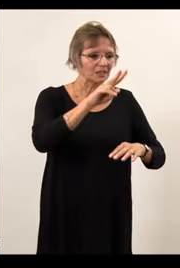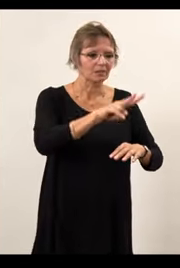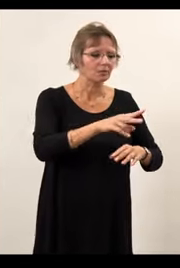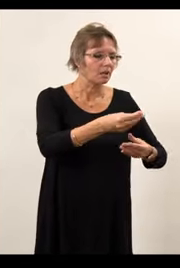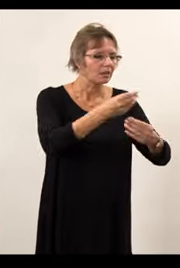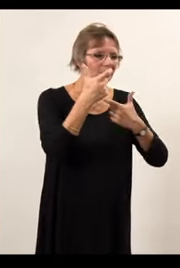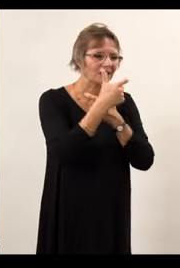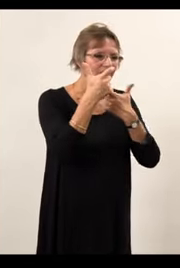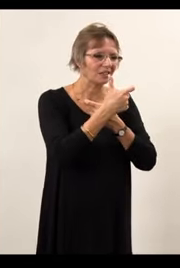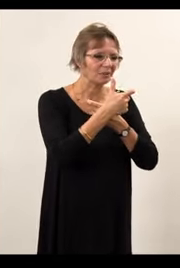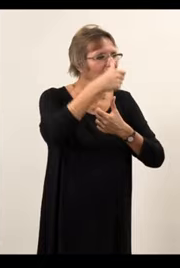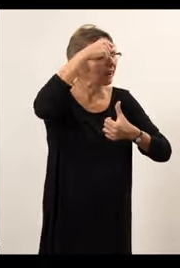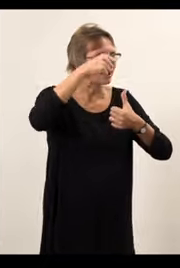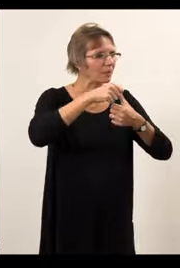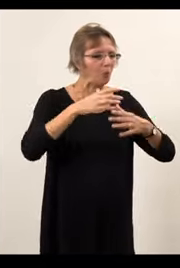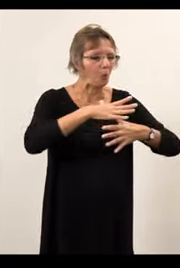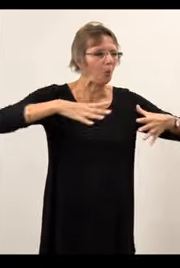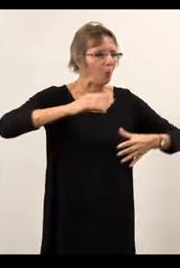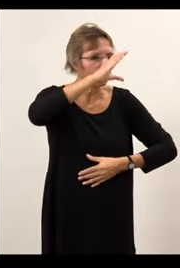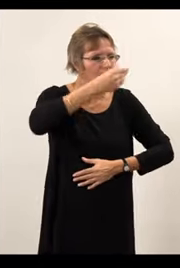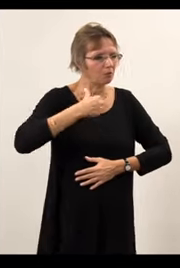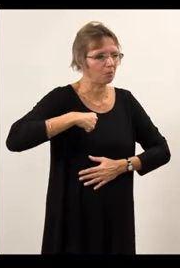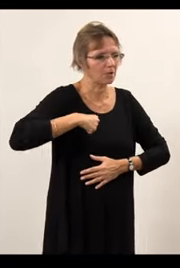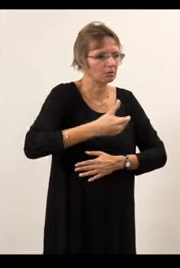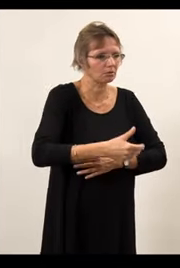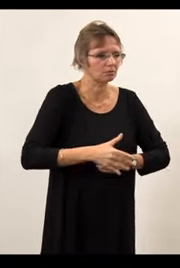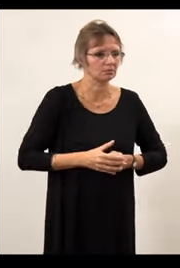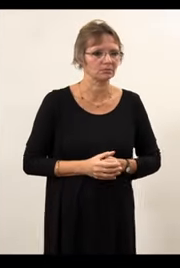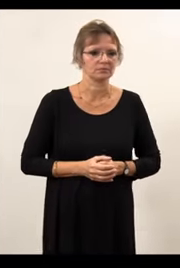Ça me faisait toujours rire, le gros éléphant méchant.